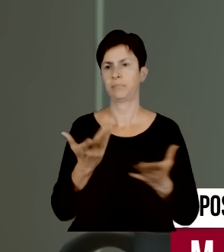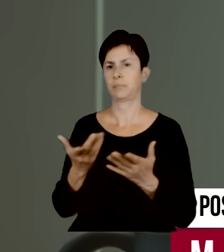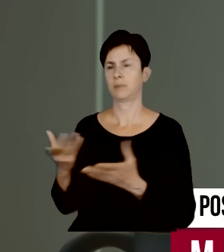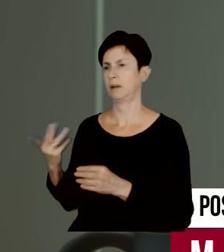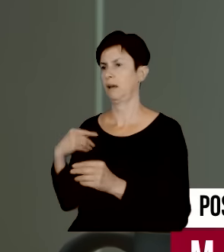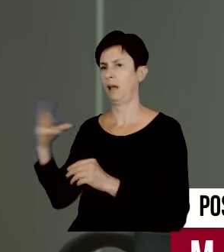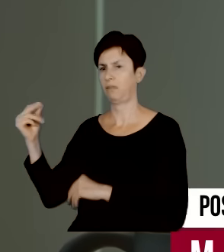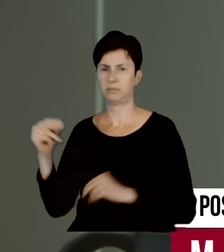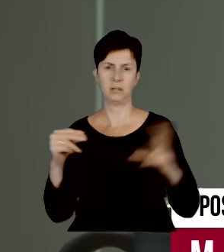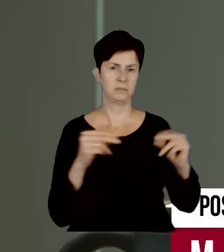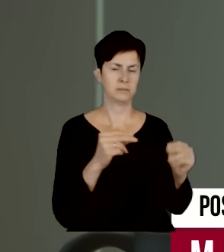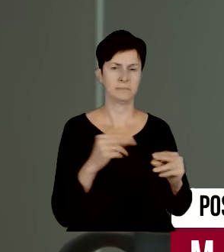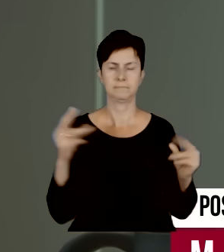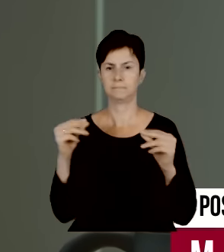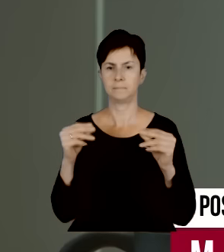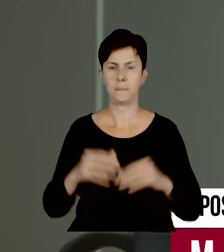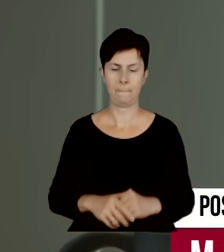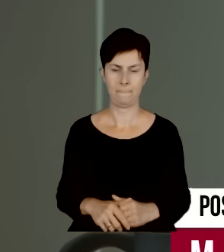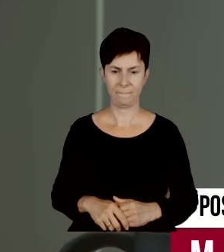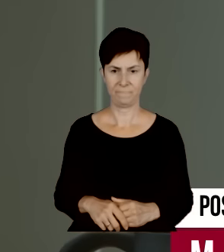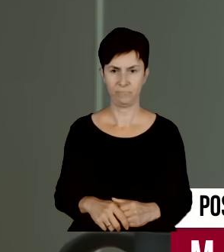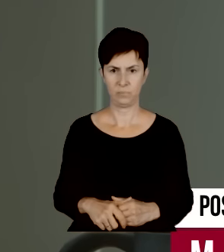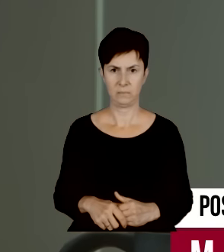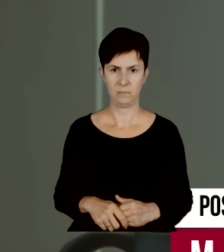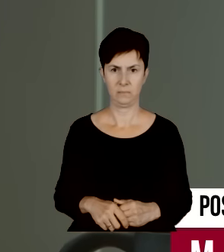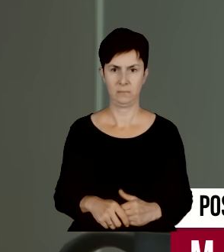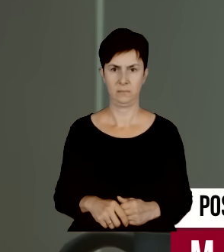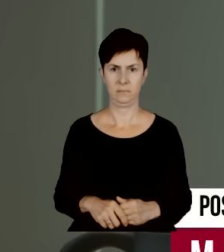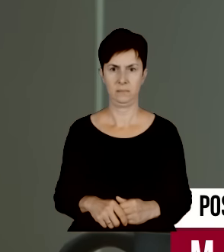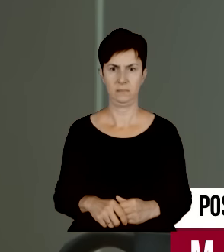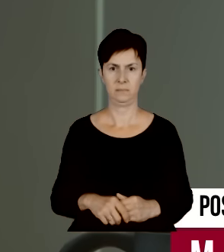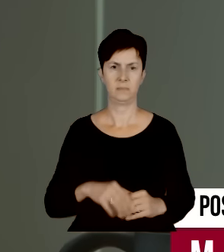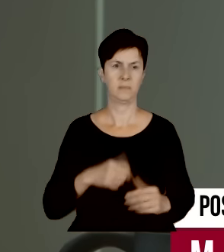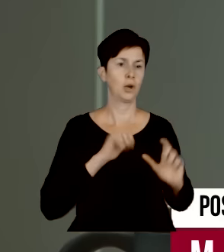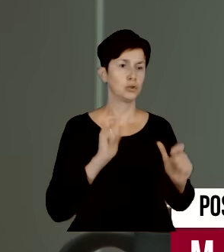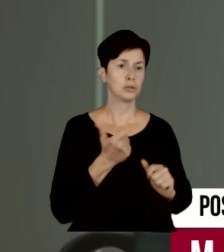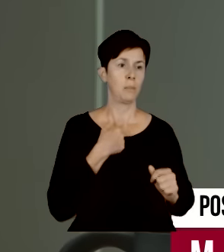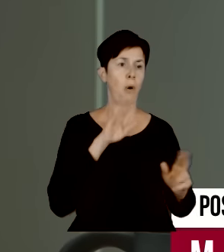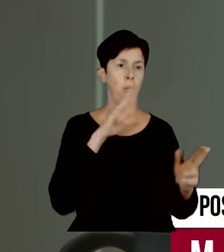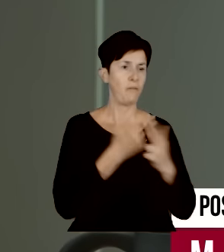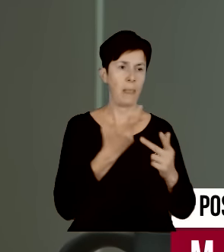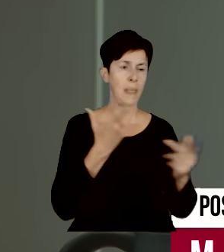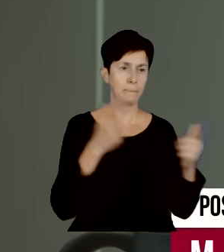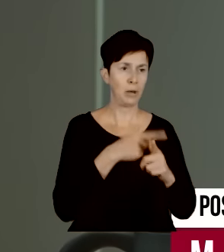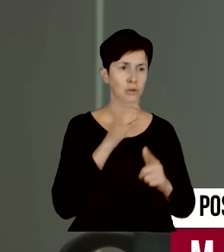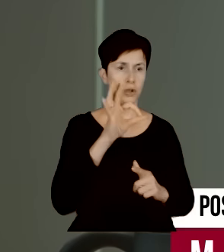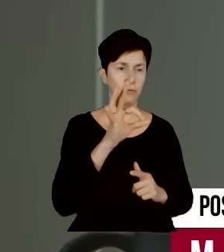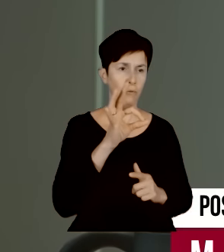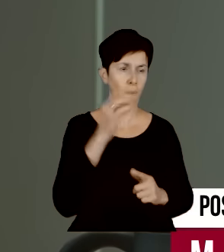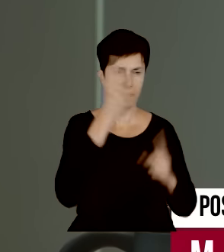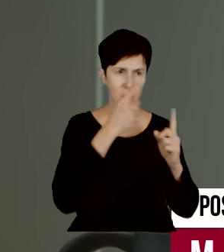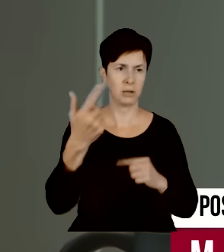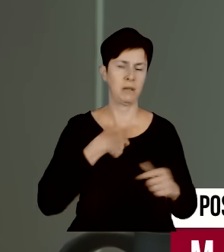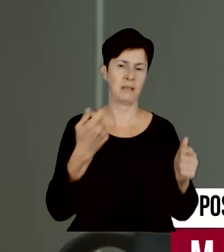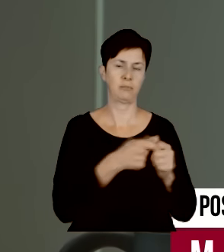pył to SP naprawdę nie pasuje do pani odpowiedzi i nie chce pani poseł wysłuchać szod proszę